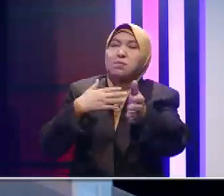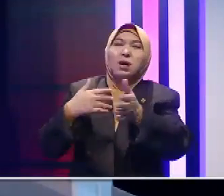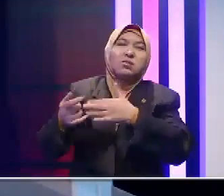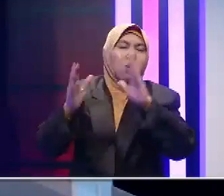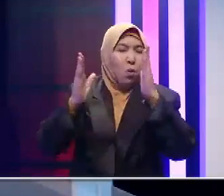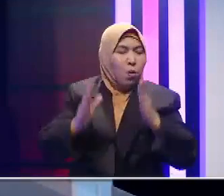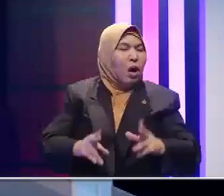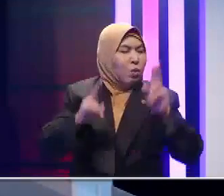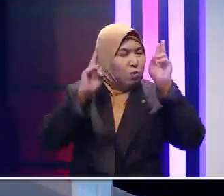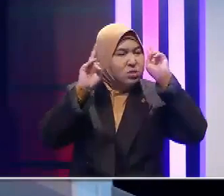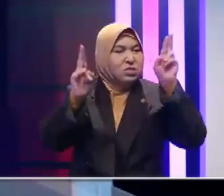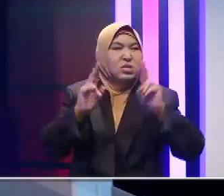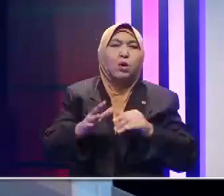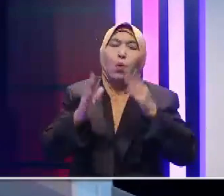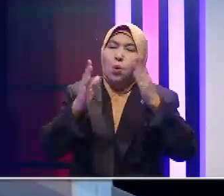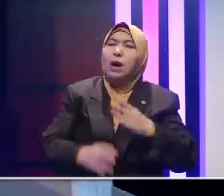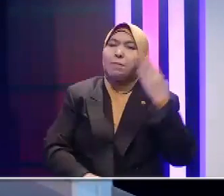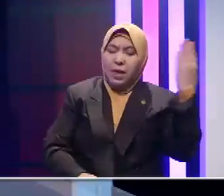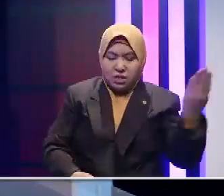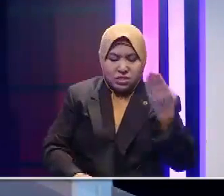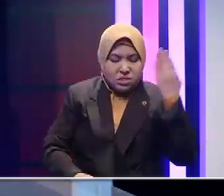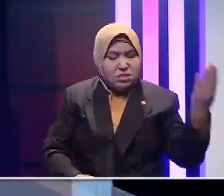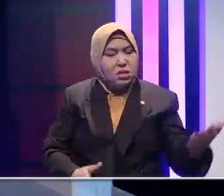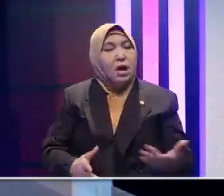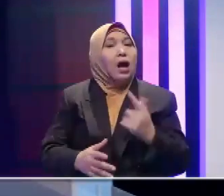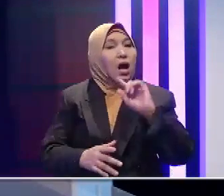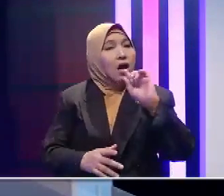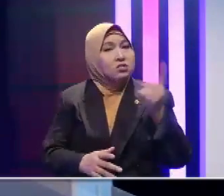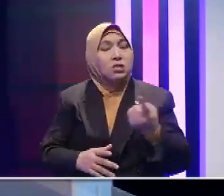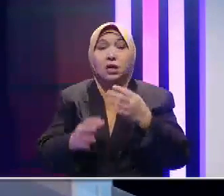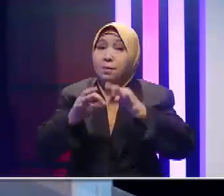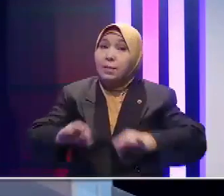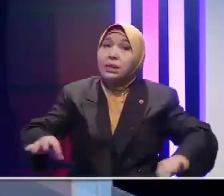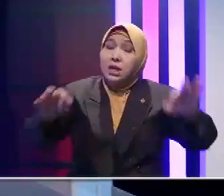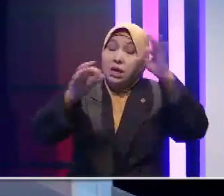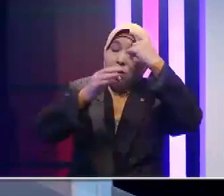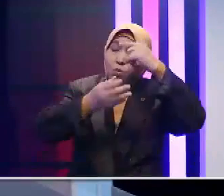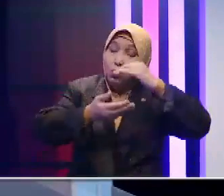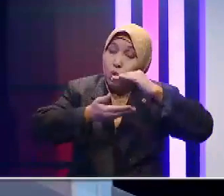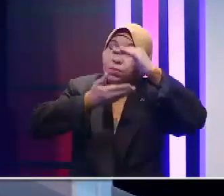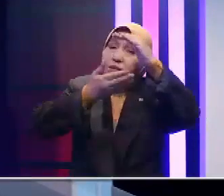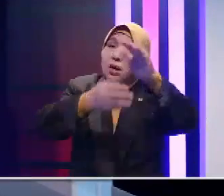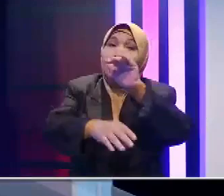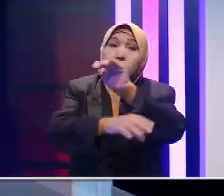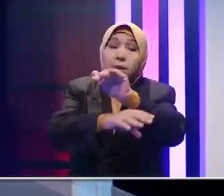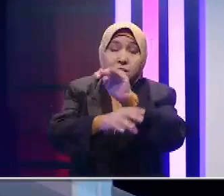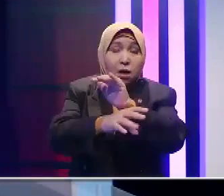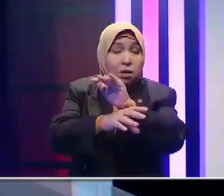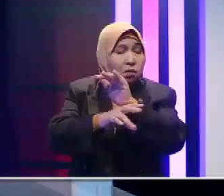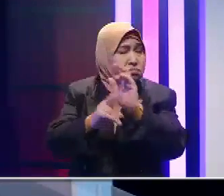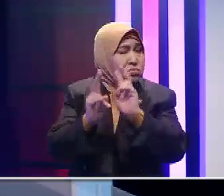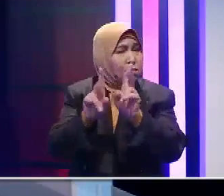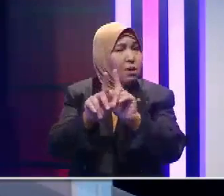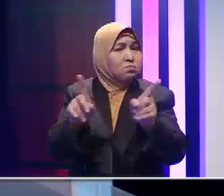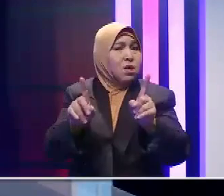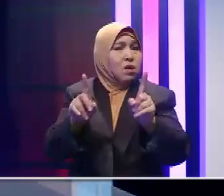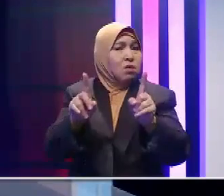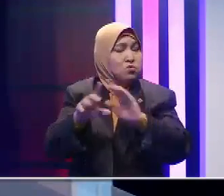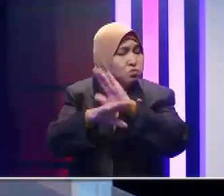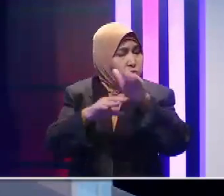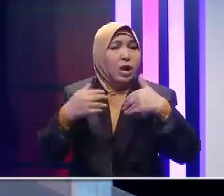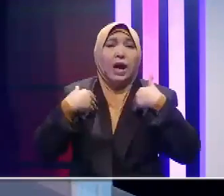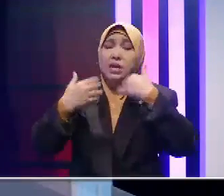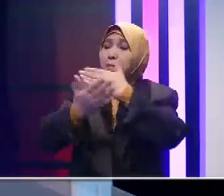seorang ustaz, orang biasa-biasa, dan cuma kepentingan untuk menyampaikannya satu benda yang penting. Semua orang ada